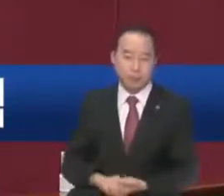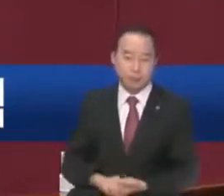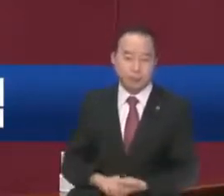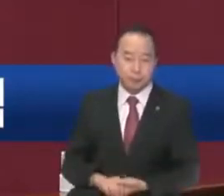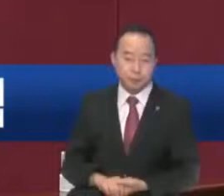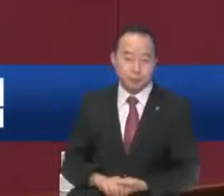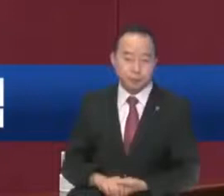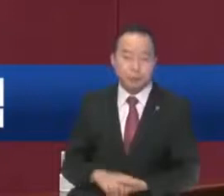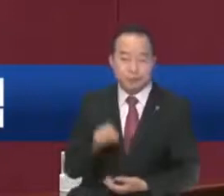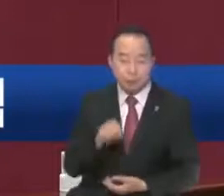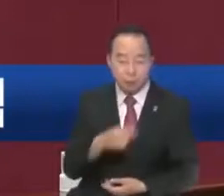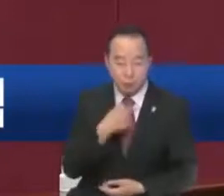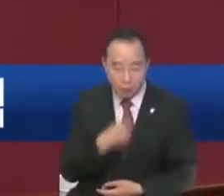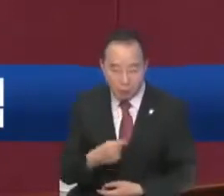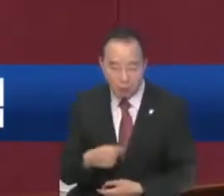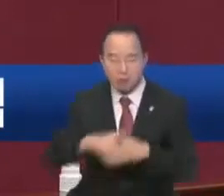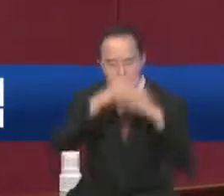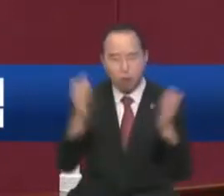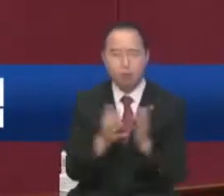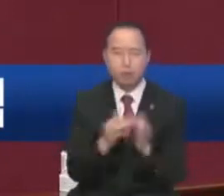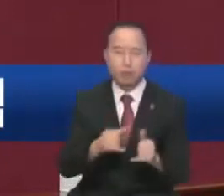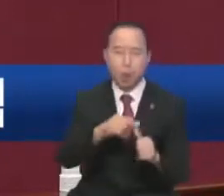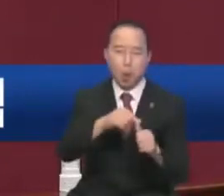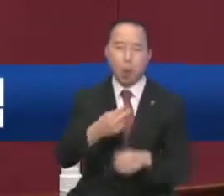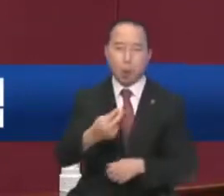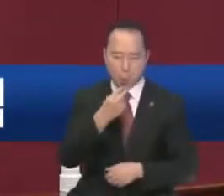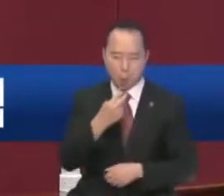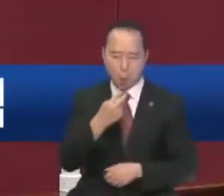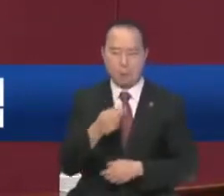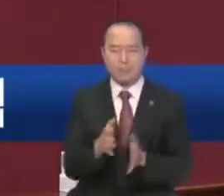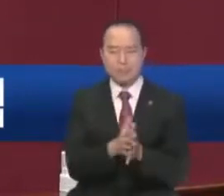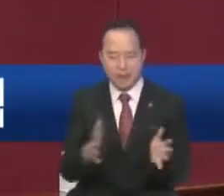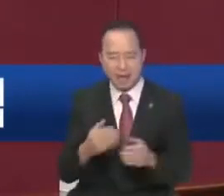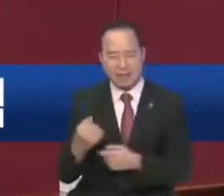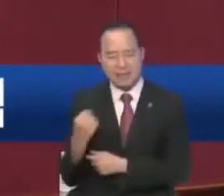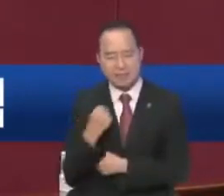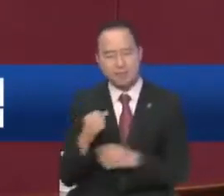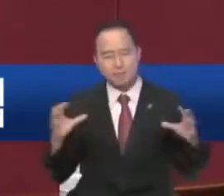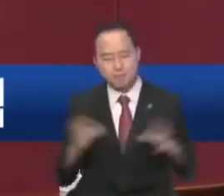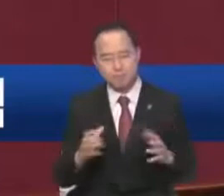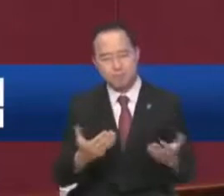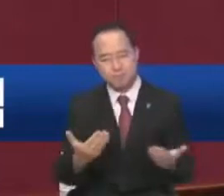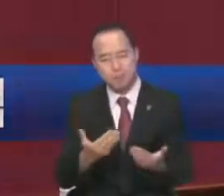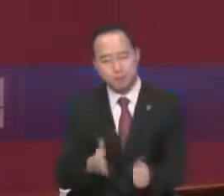세력들은 전국민 고용보험제도 실현에 힘을 모아줄 것을 기대합니다.